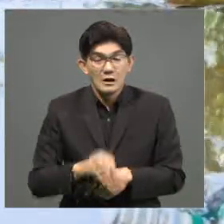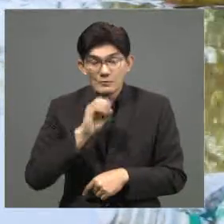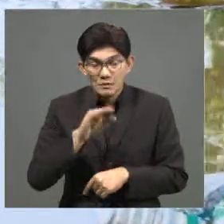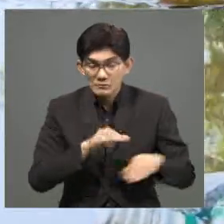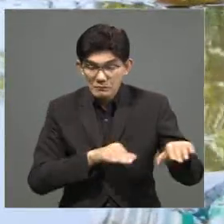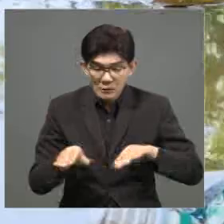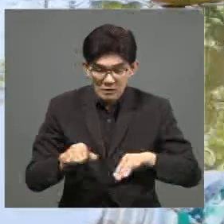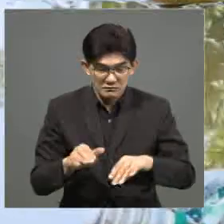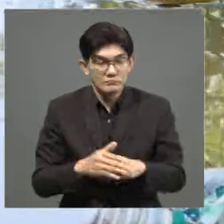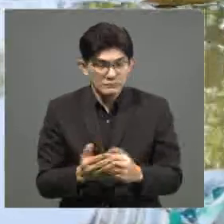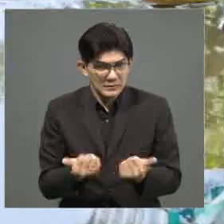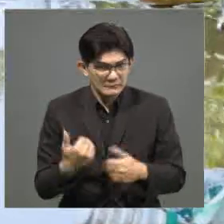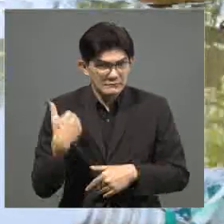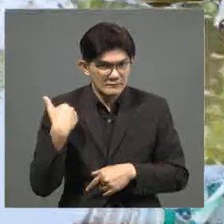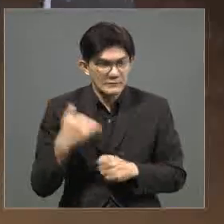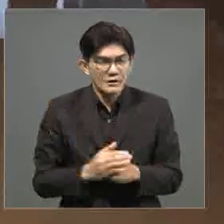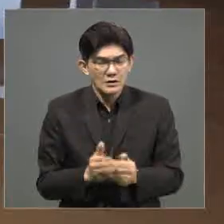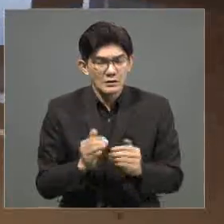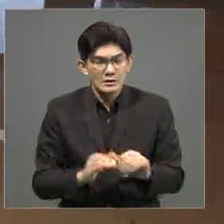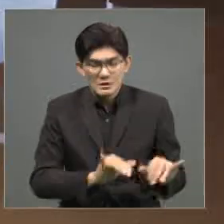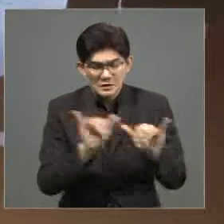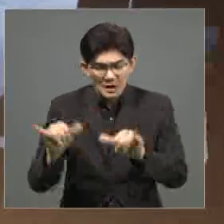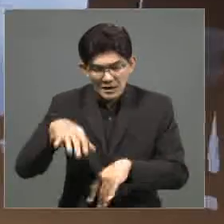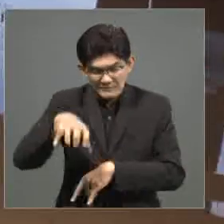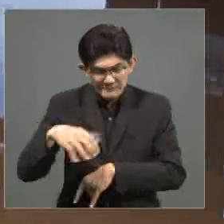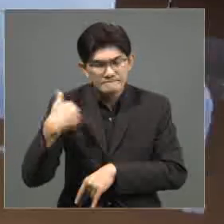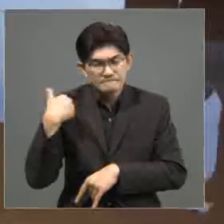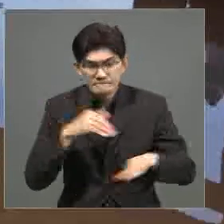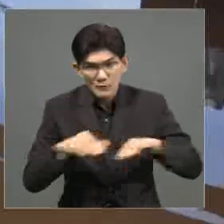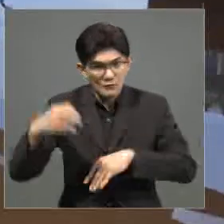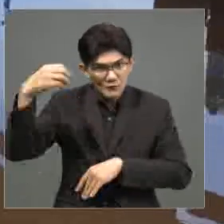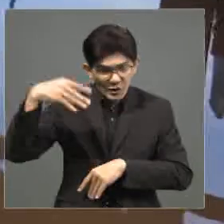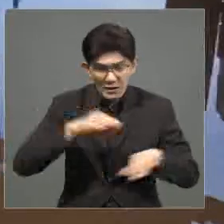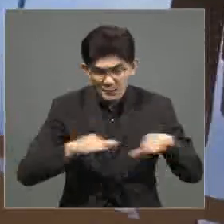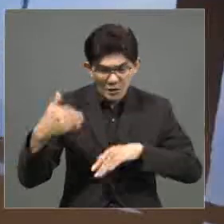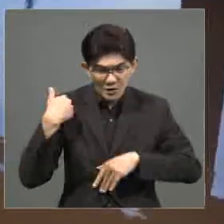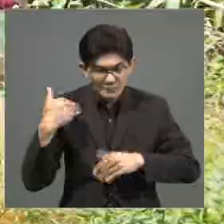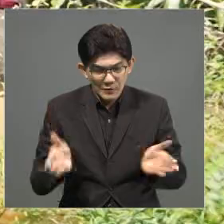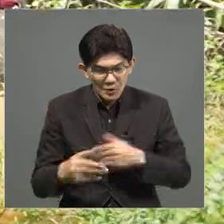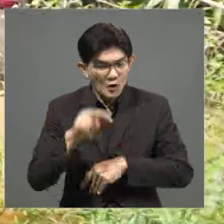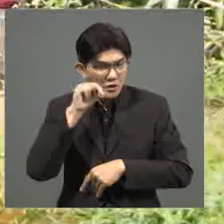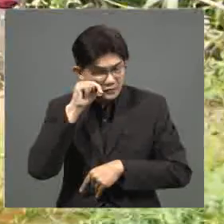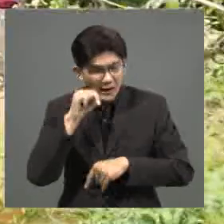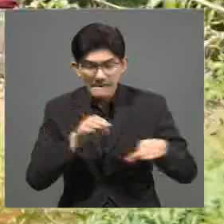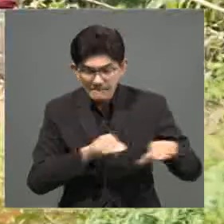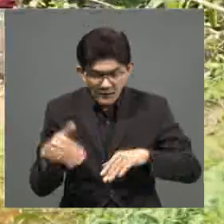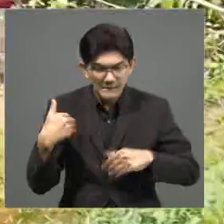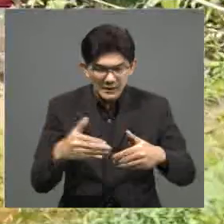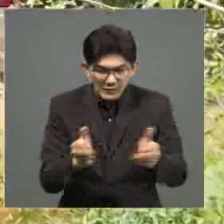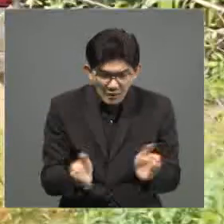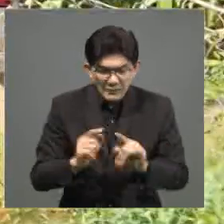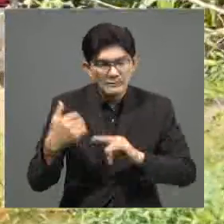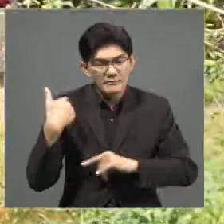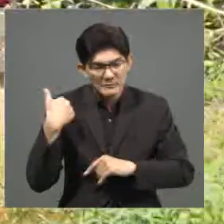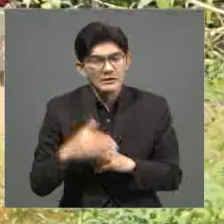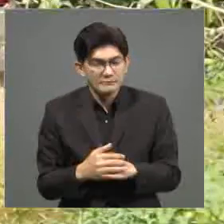พร้อมรับมือตั้งจุดอพยพชั่วคราวมีการเตรียมไฟฟ้ารวมถึงสุขาเคลื่อนที่ถังน้ำเพื่อใช้ในการอุปโภคบ